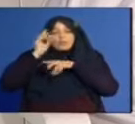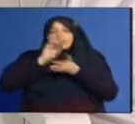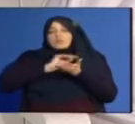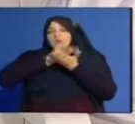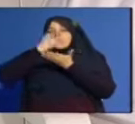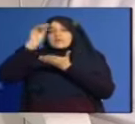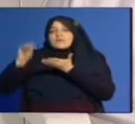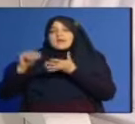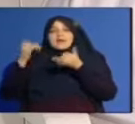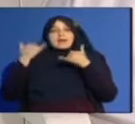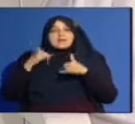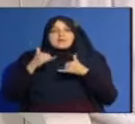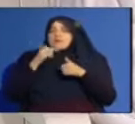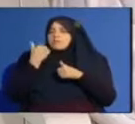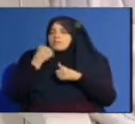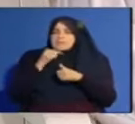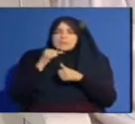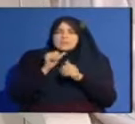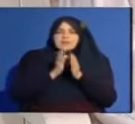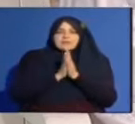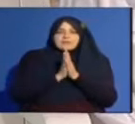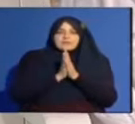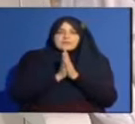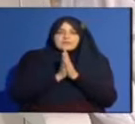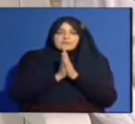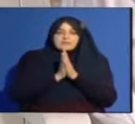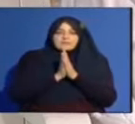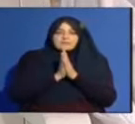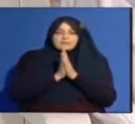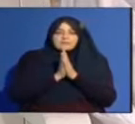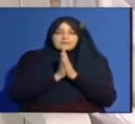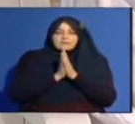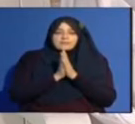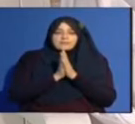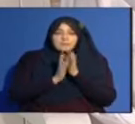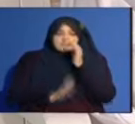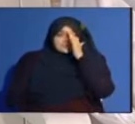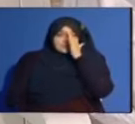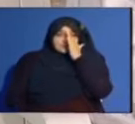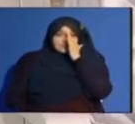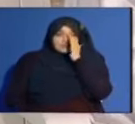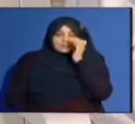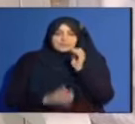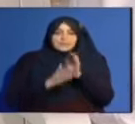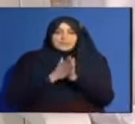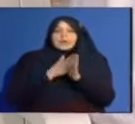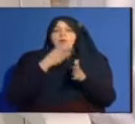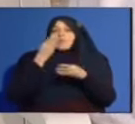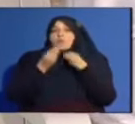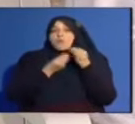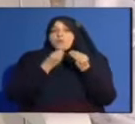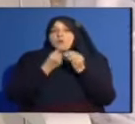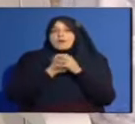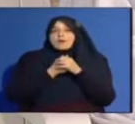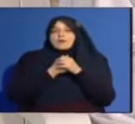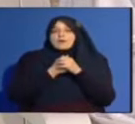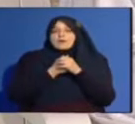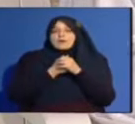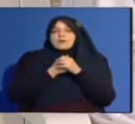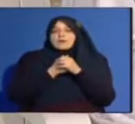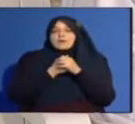الشيخ وعجوزتك وباش تدخليهم للوطن، أو يكون النقل نتاعهم إلى